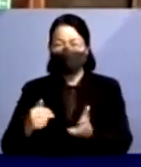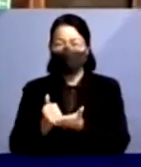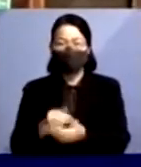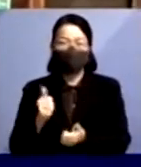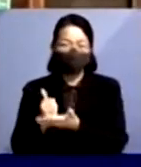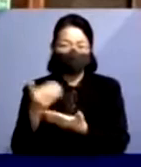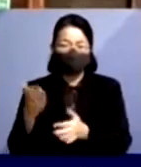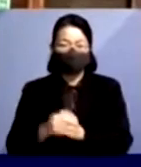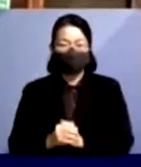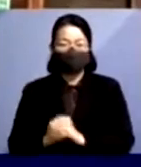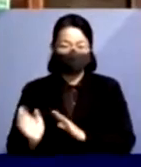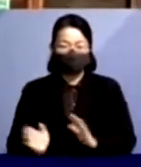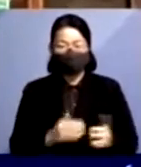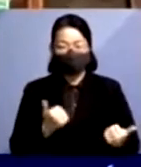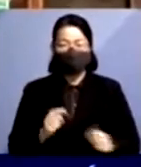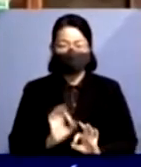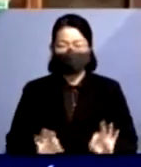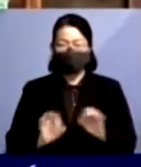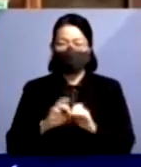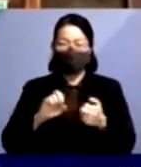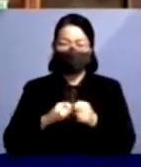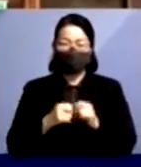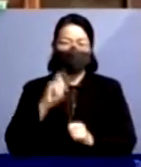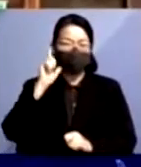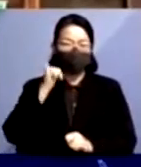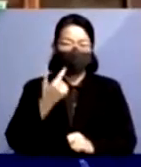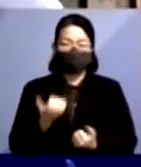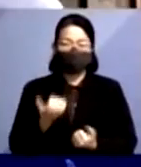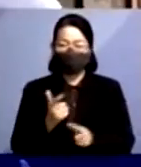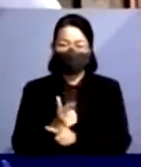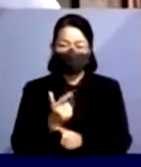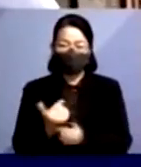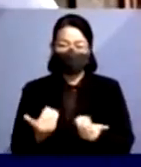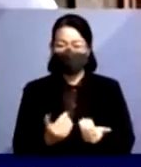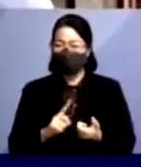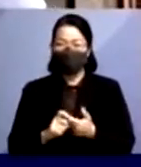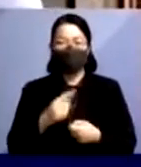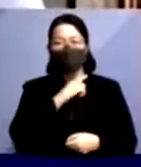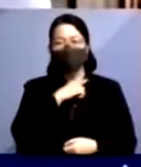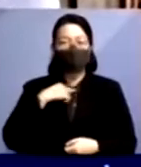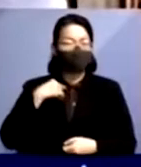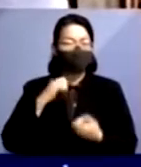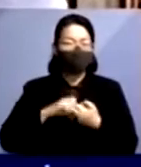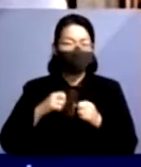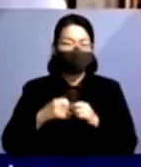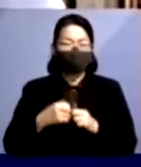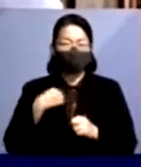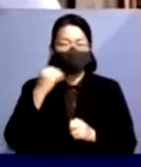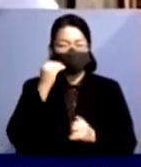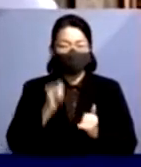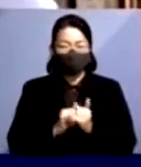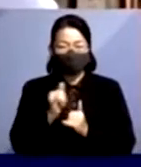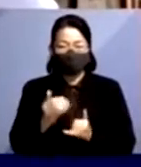ำหรับการช่วยเหลือในเบื้องต้นค่ะคุณผู้ชมคะสำนักงานพัฒนาสังคมและความมั่นคงของมนุษย์จังหวัดสุโขทัยแล้วก็บ้านพักเด็กและครอบครัว